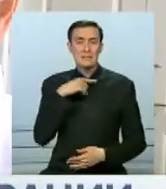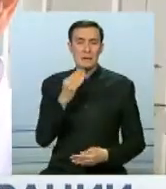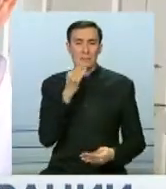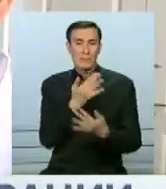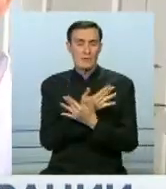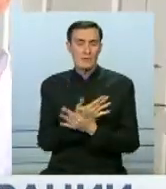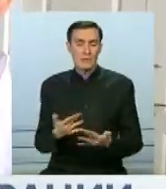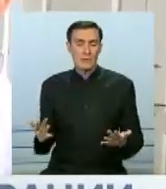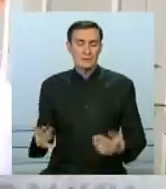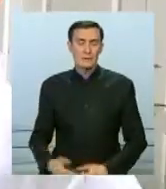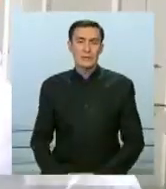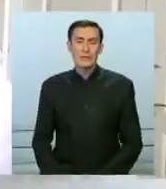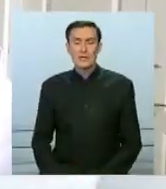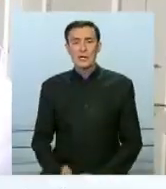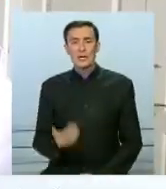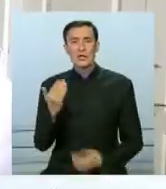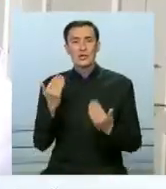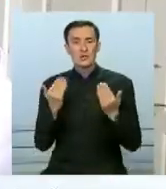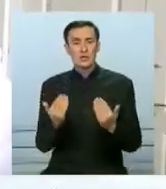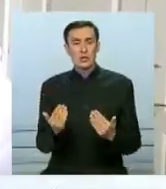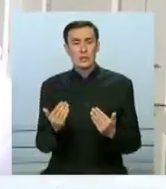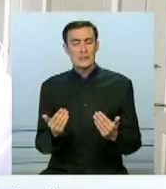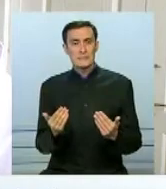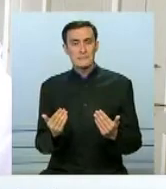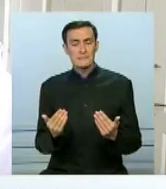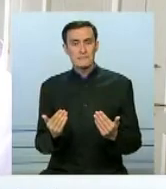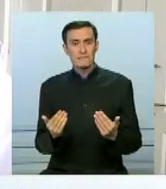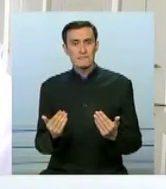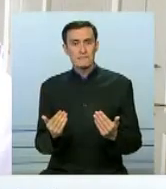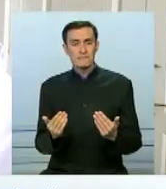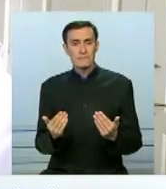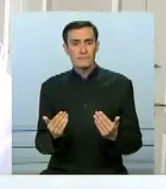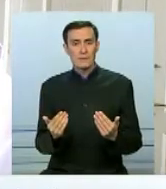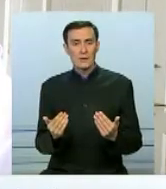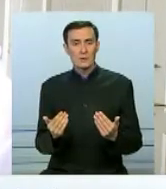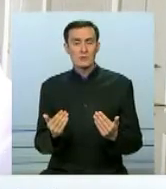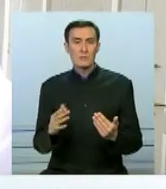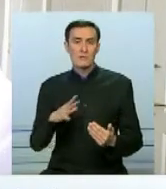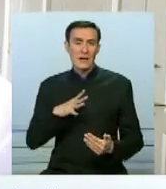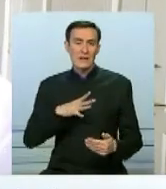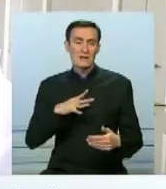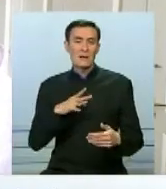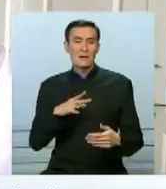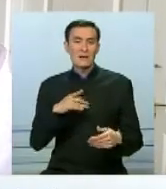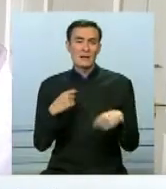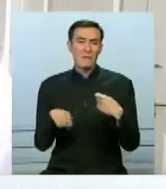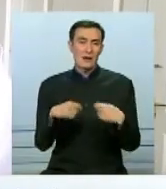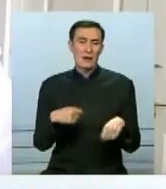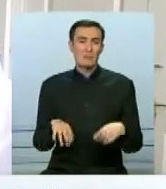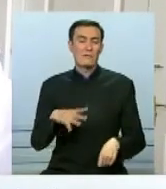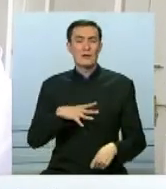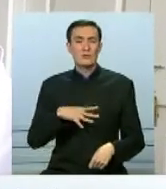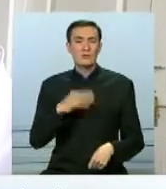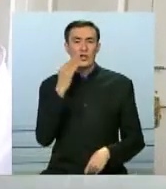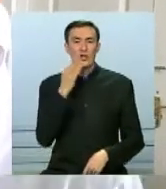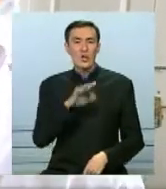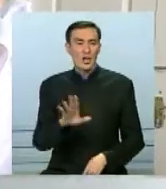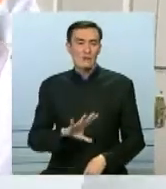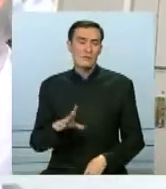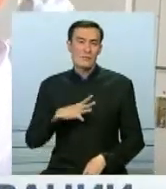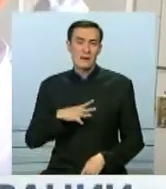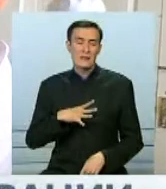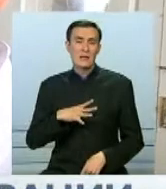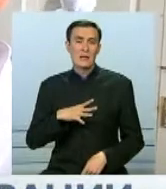Всему миру сейчас товары идут, ну, как-то некачественные, да, ну, соя там добавляют, всякие